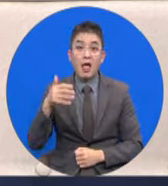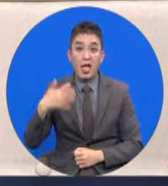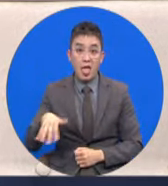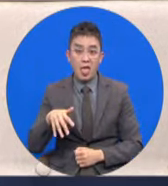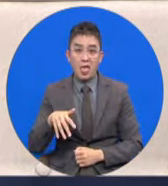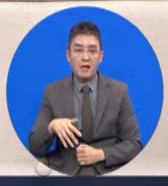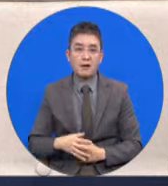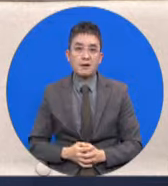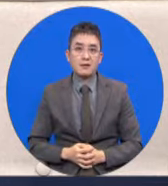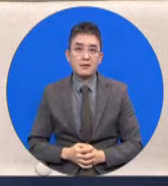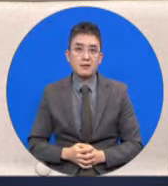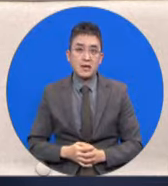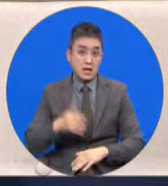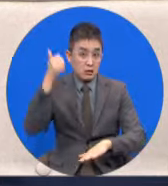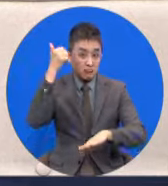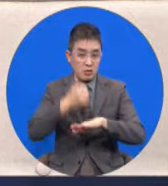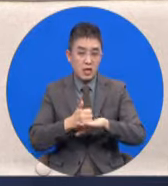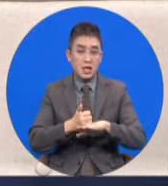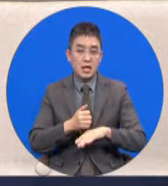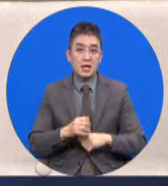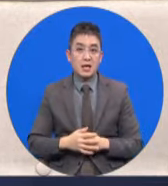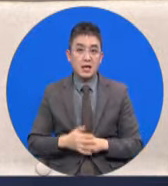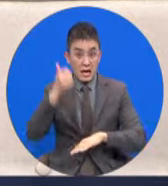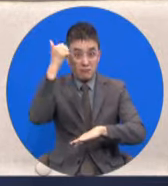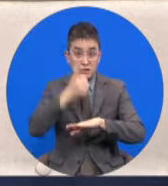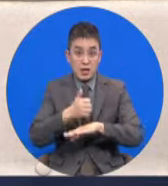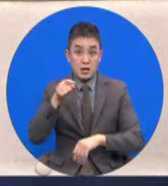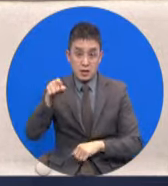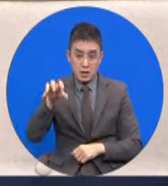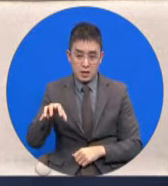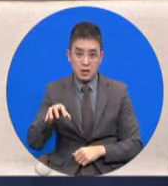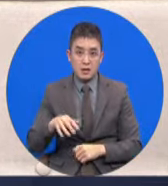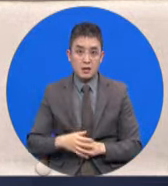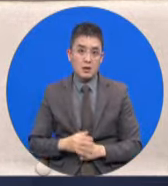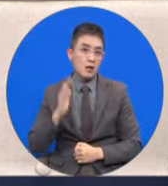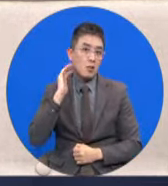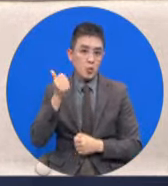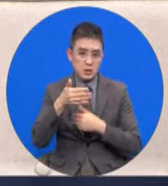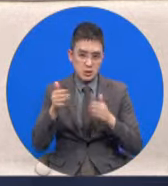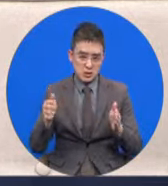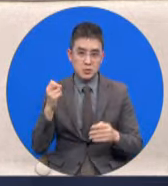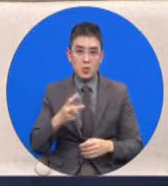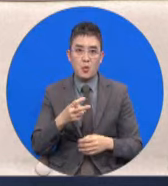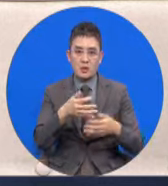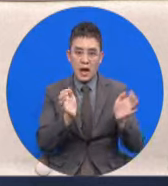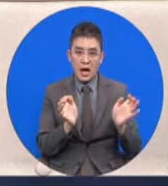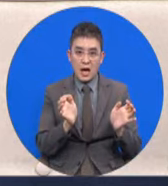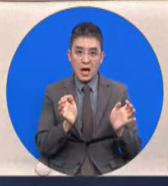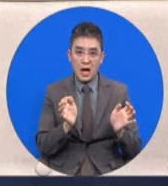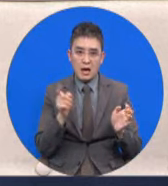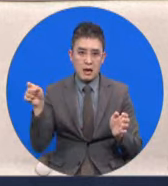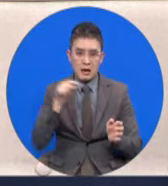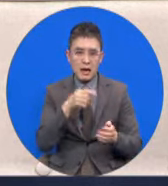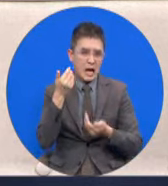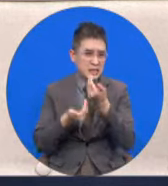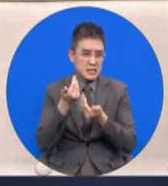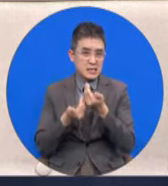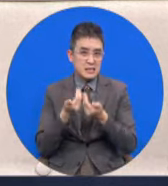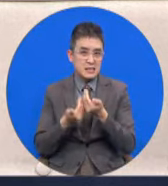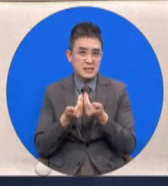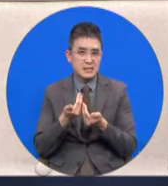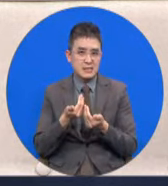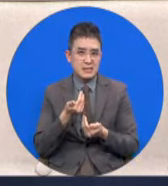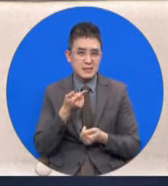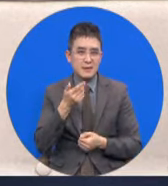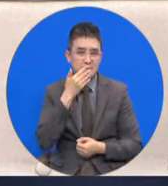때문에 상당히 나중에 저 부분이 말하자면 대통령실과 당의 갈등의 소지도 안게 되는 그런